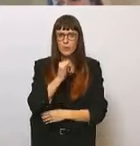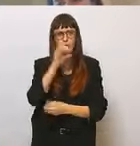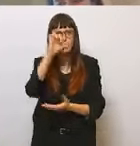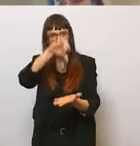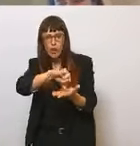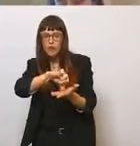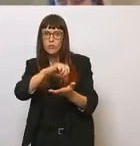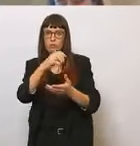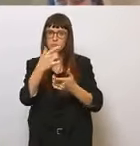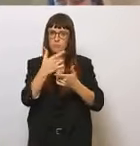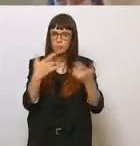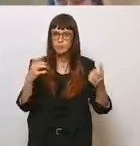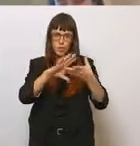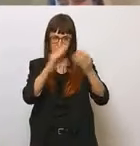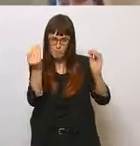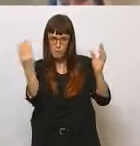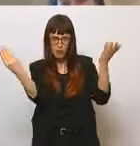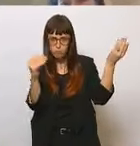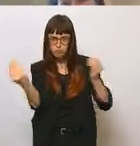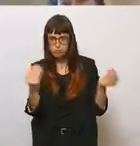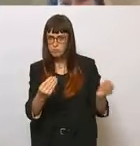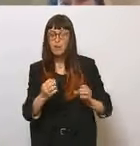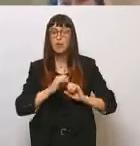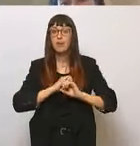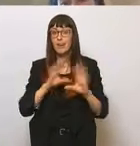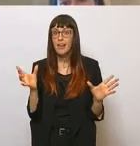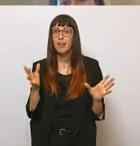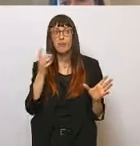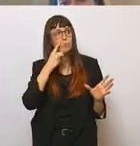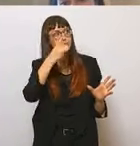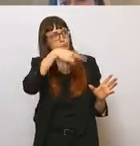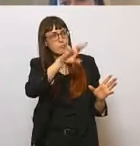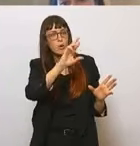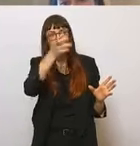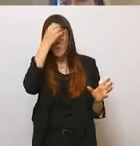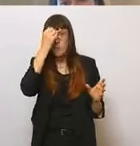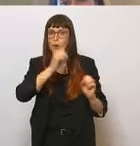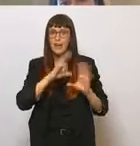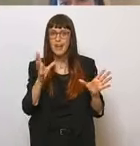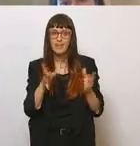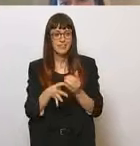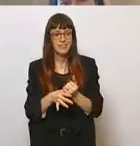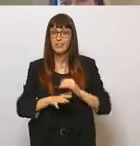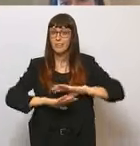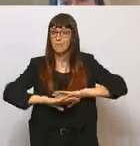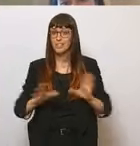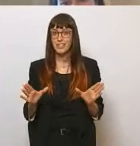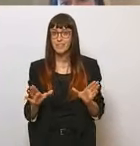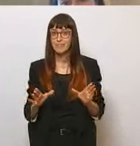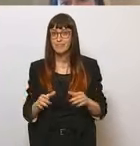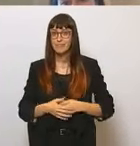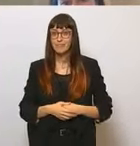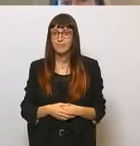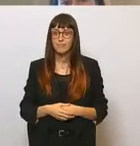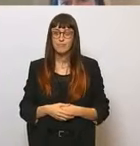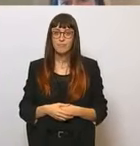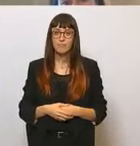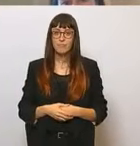comprendre et pour faire comprendre tout le monde ce que ça veut dire. On ne peut plus tricher. Il faut que les résultats